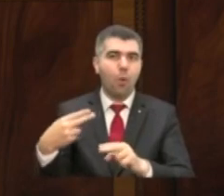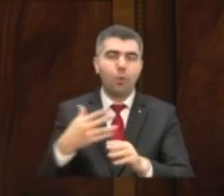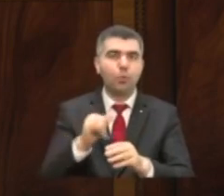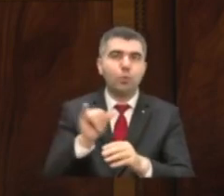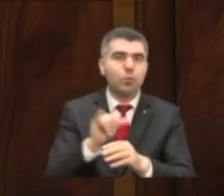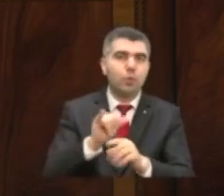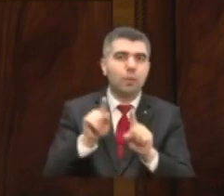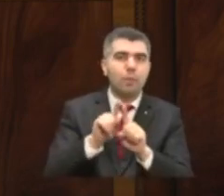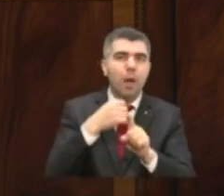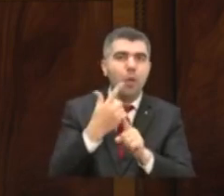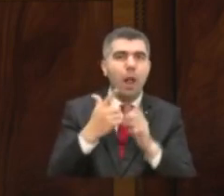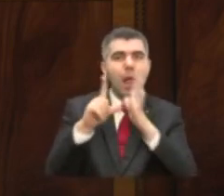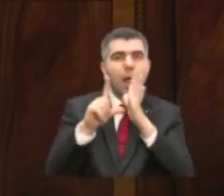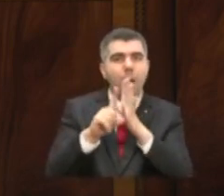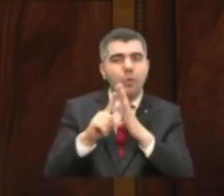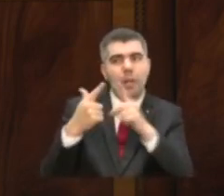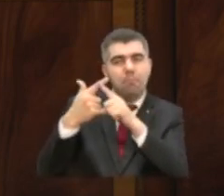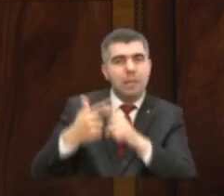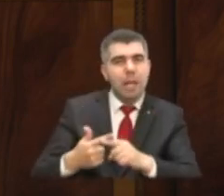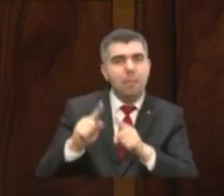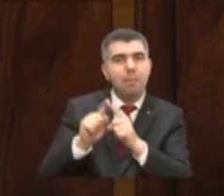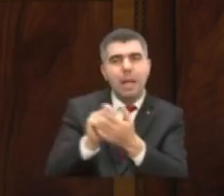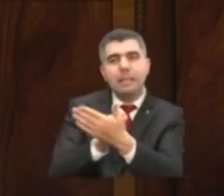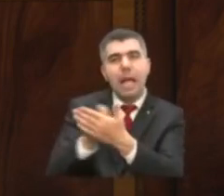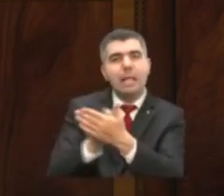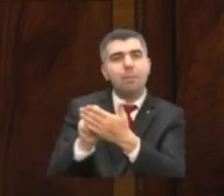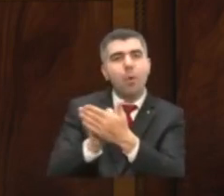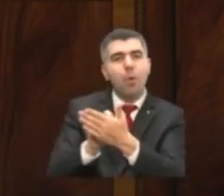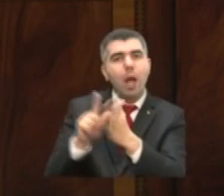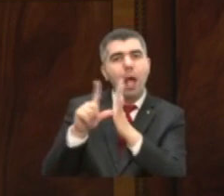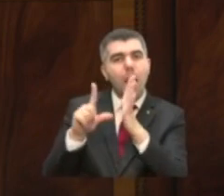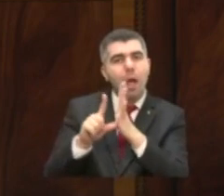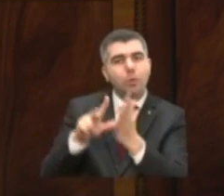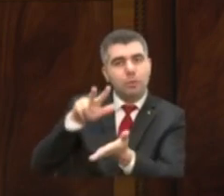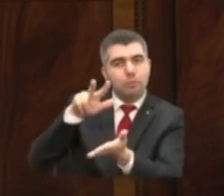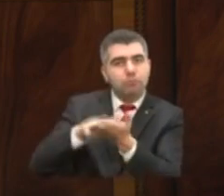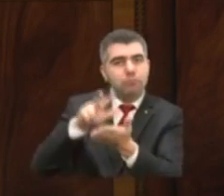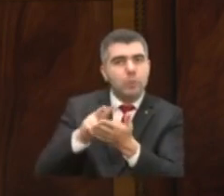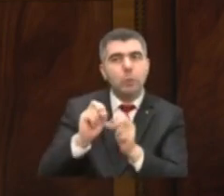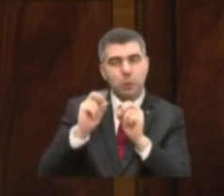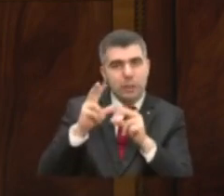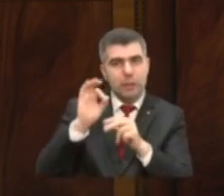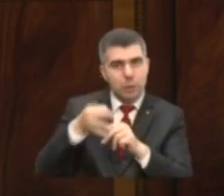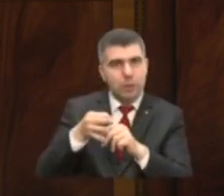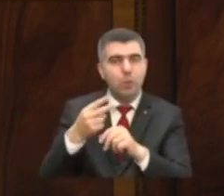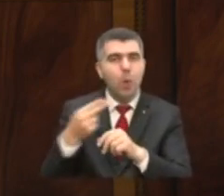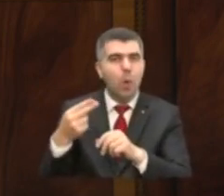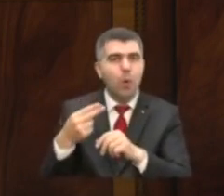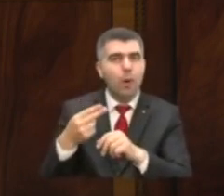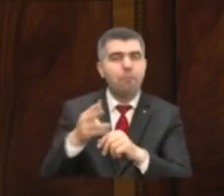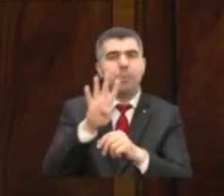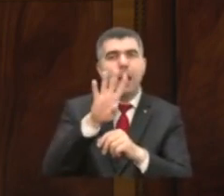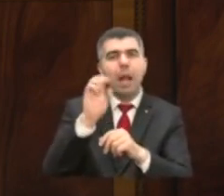في القوانين المالية، ما كنحاسبوش القانون المالي اللي صوتنا عليه واش تنفذ ولا ما تنفذ شيء. 4000 منصب شغل في